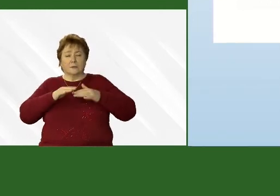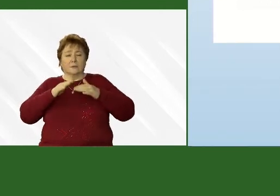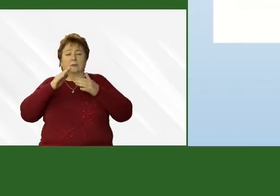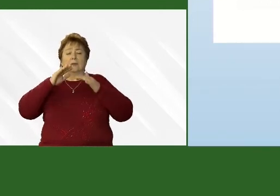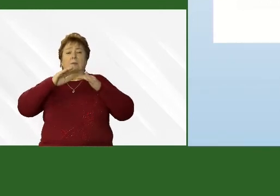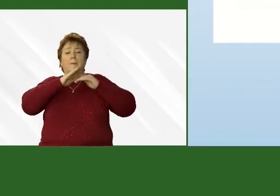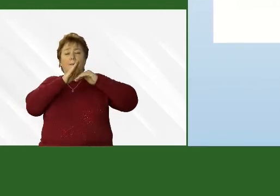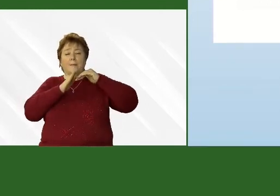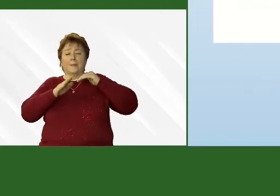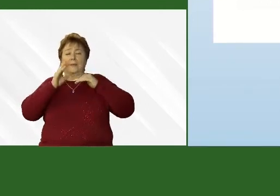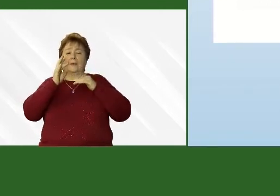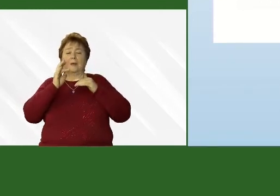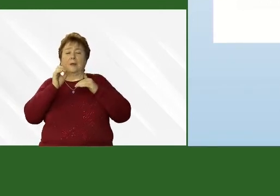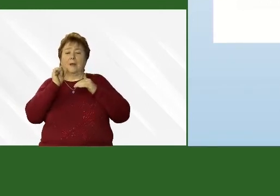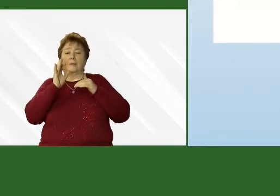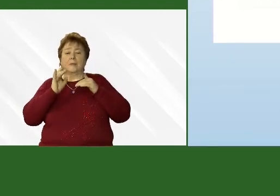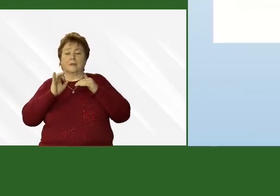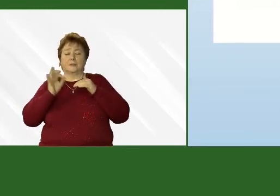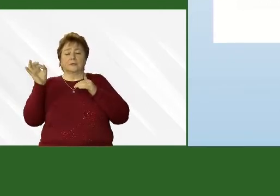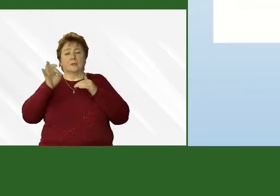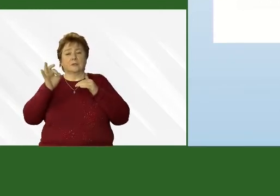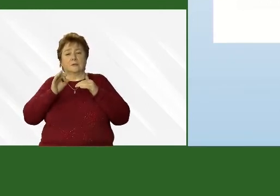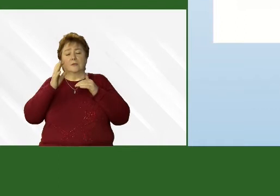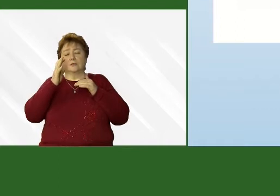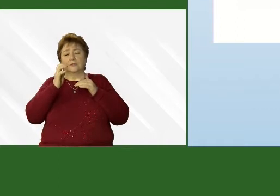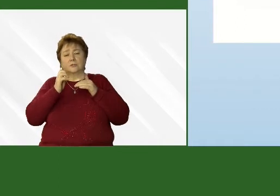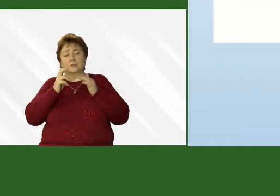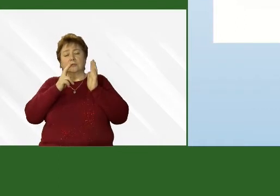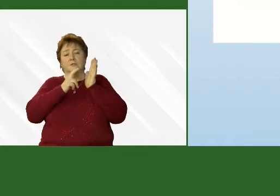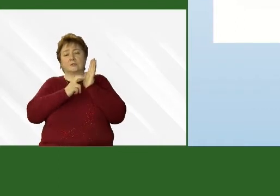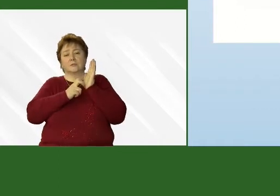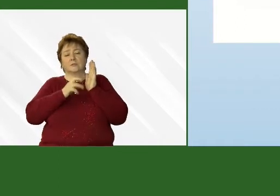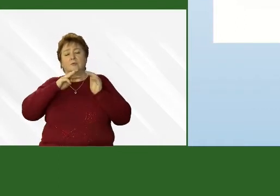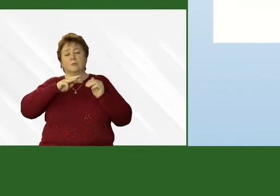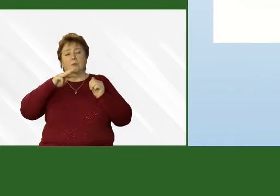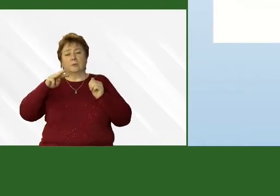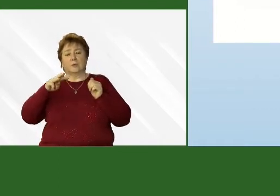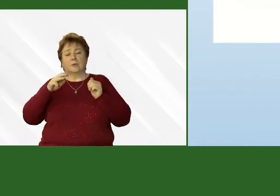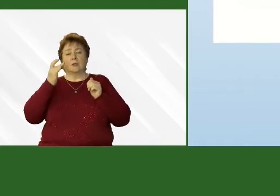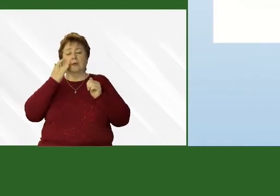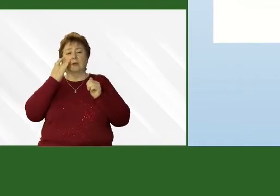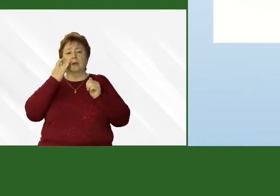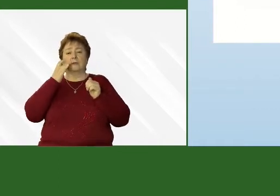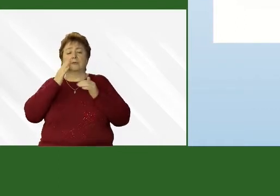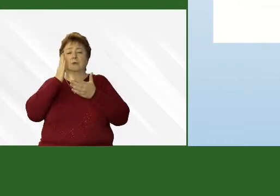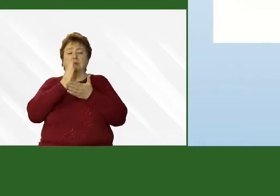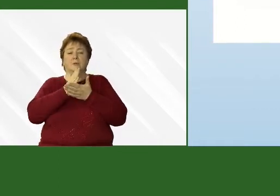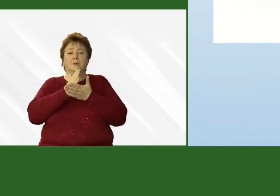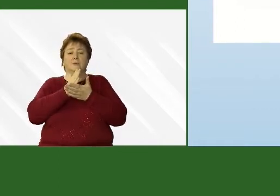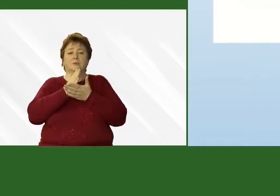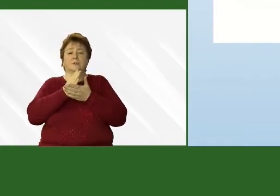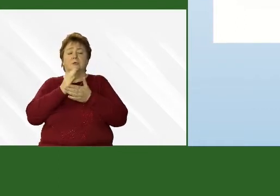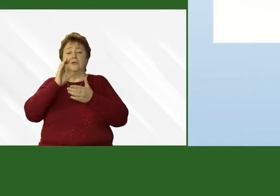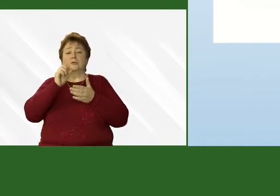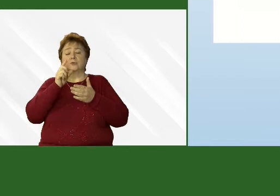на побережье и на антарктических островах – 400-700 мм, которые расположены